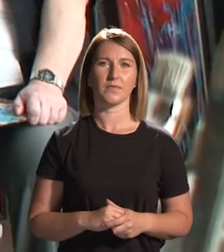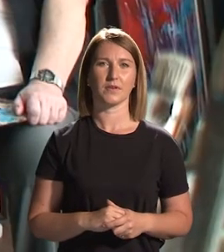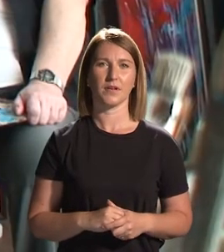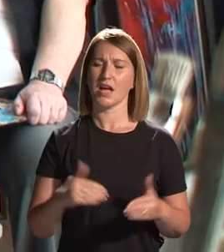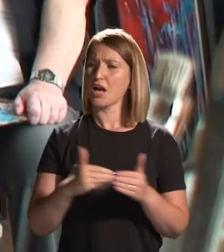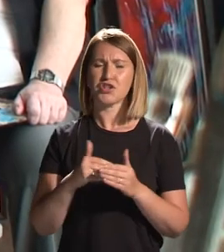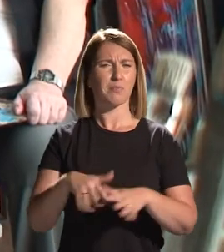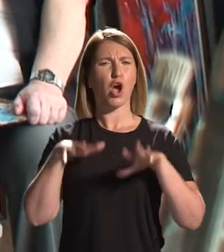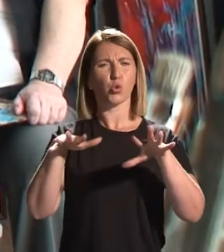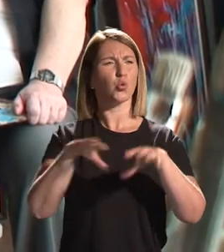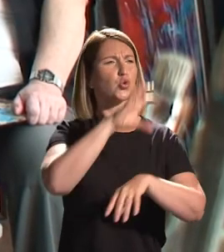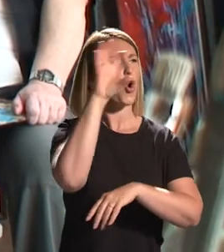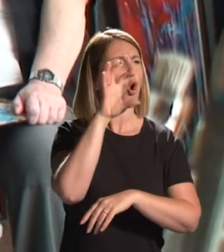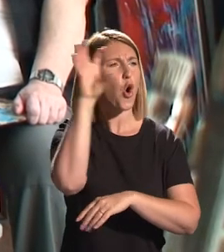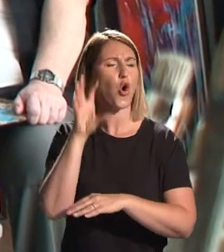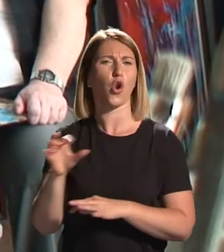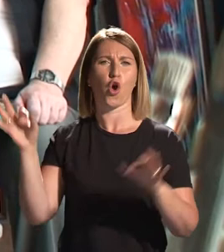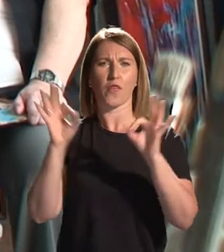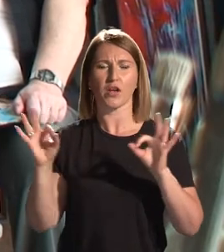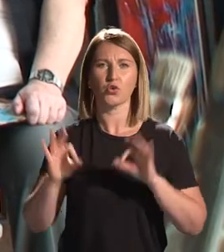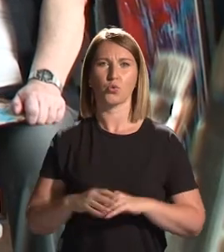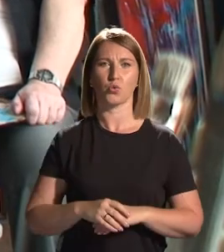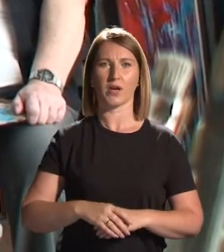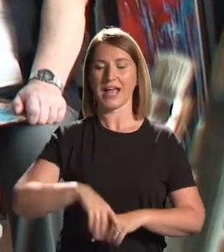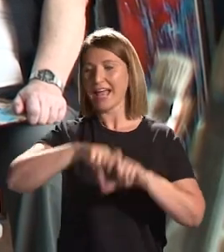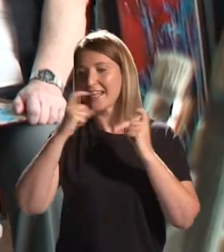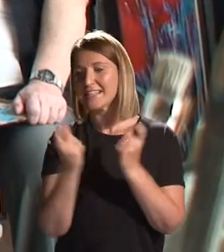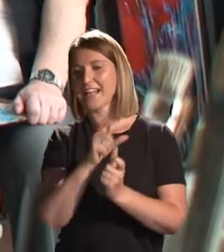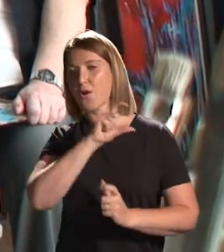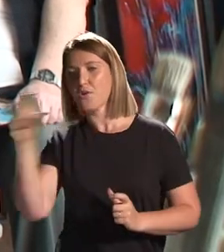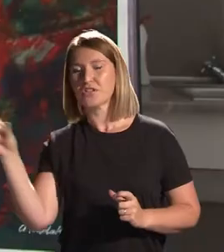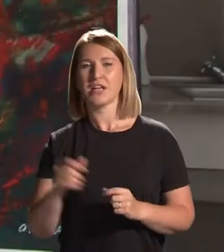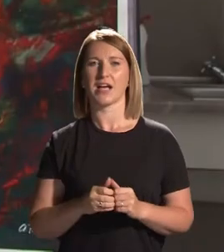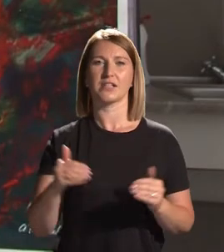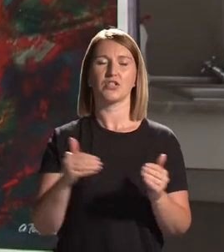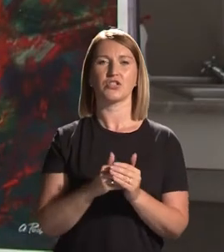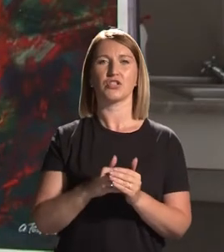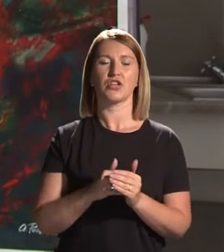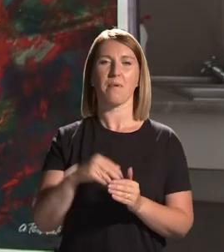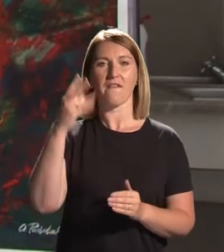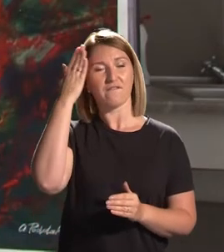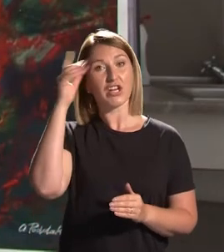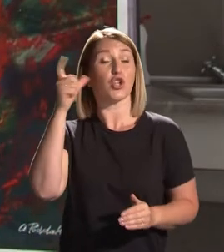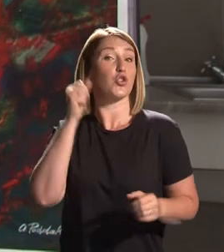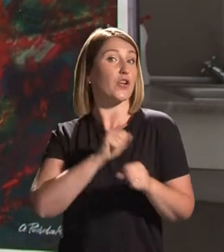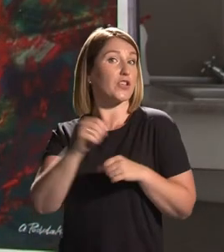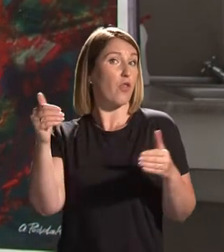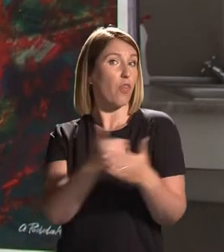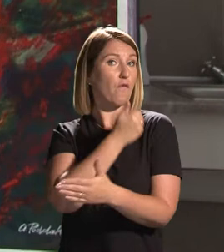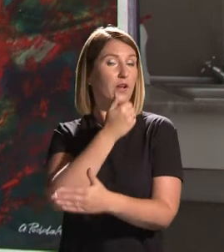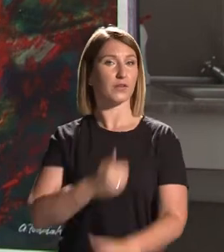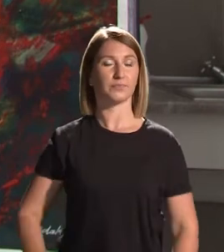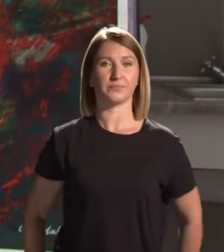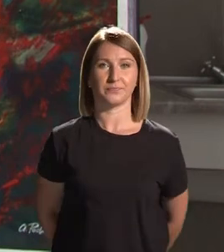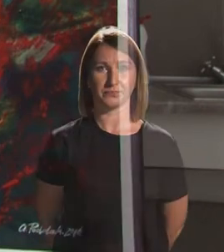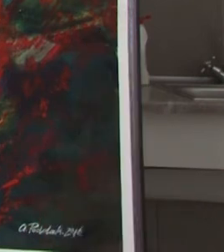dużo oglądu po prostu sztuki. Trzeba po prostu bez przerwy być na bieżąco. Andrzej Podolak literaturę w malarstwie odrzucił